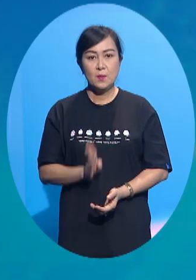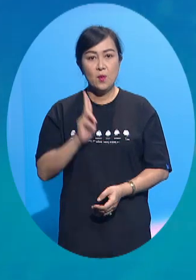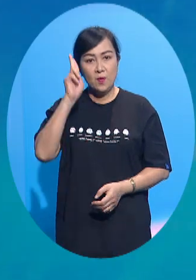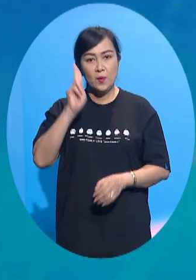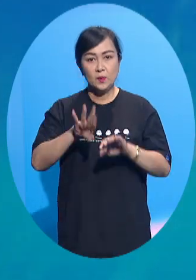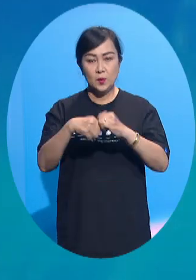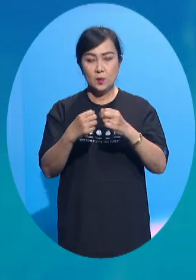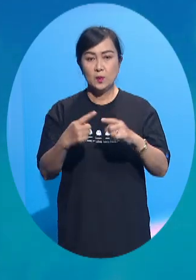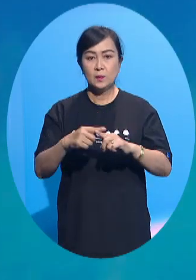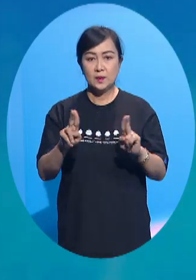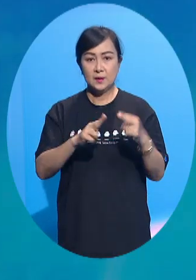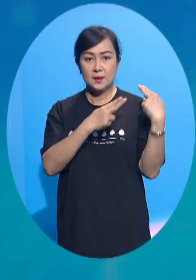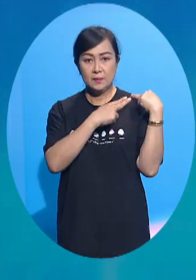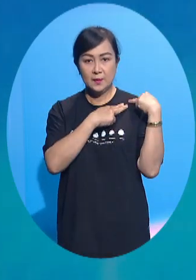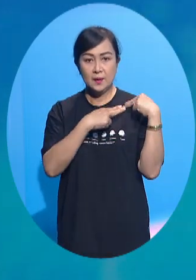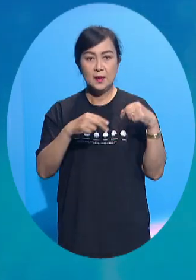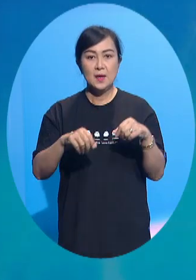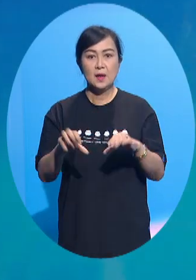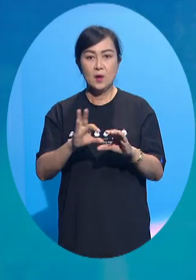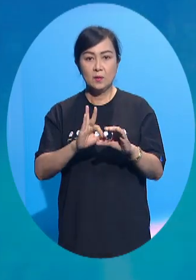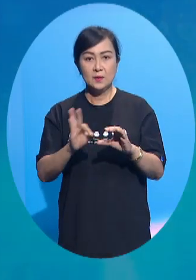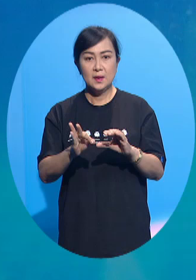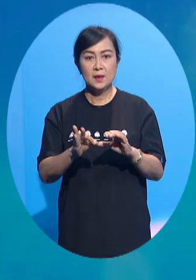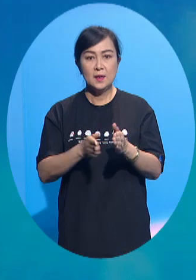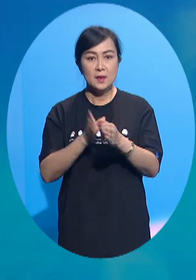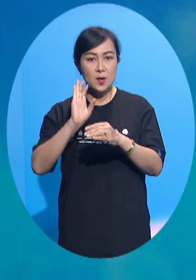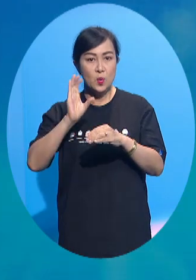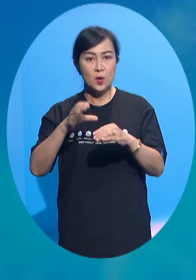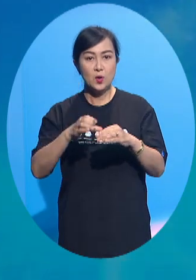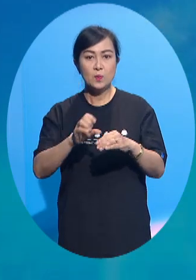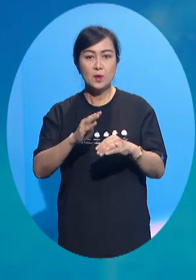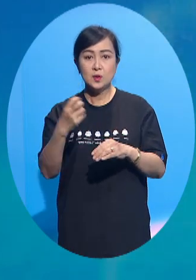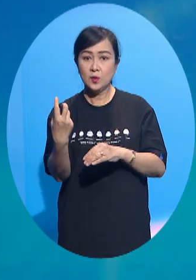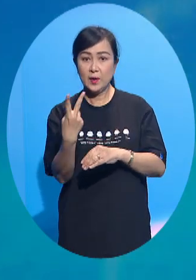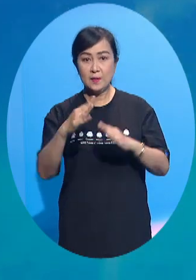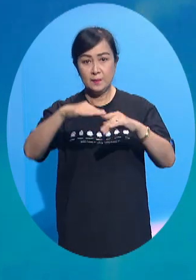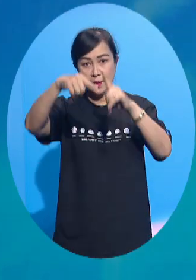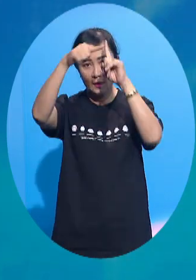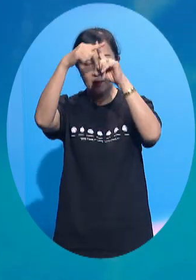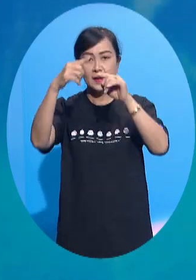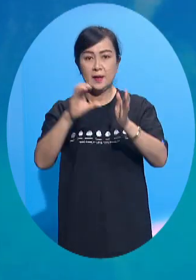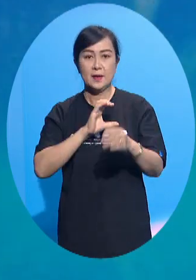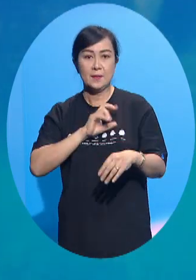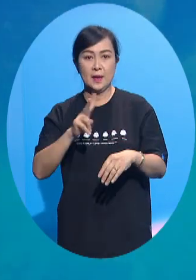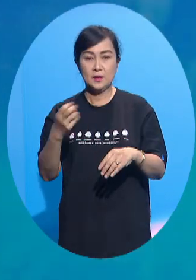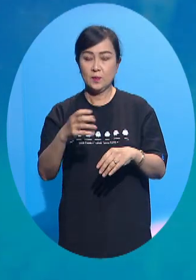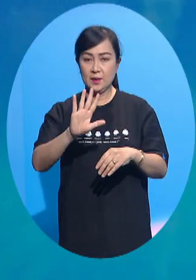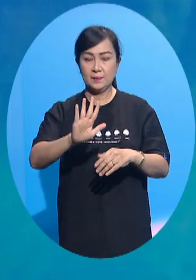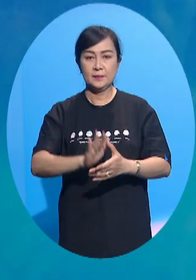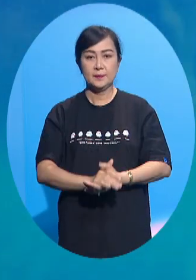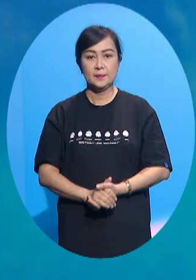Bộ Quốc phòng tổ chức hội nghị tổng kết nhiệm kỳ công tác tại Phái bộ gìn giữ hòa bình Liên Hợp Quốc của đội công binh số 2 và Bệnh viện dã chiến cấp 2 số